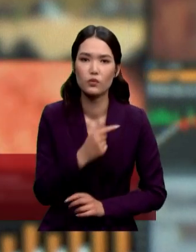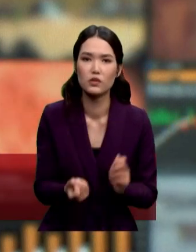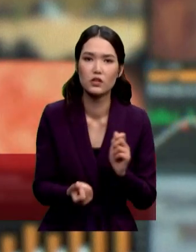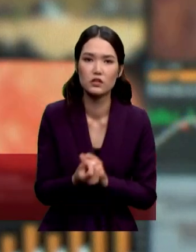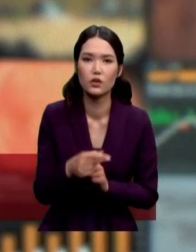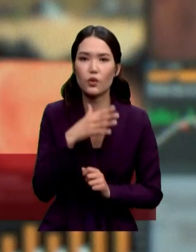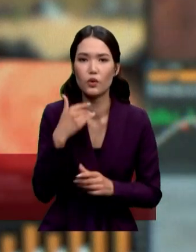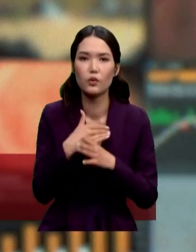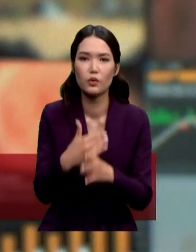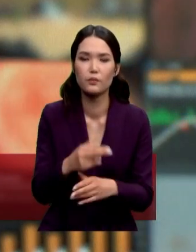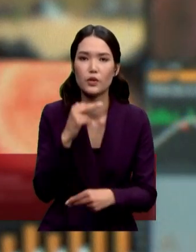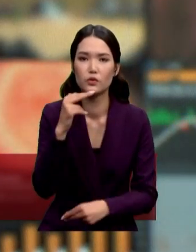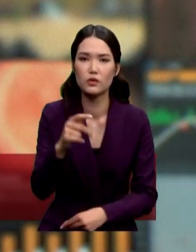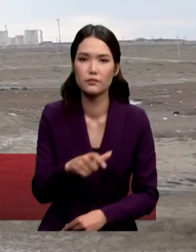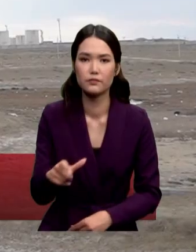тұрғындармен тілшіміз тілдесті.